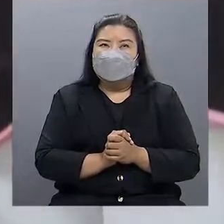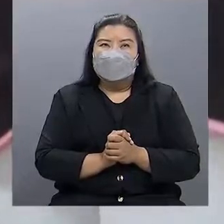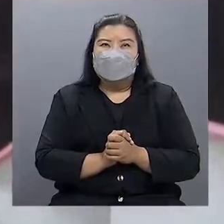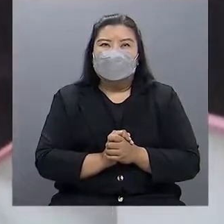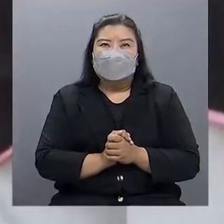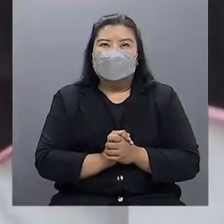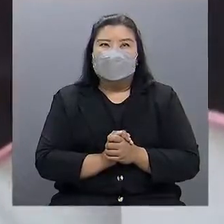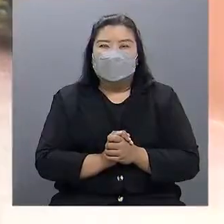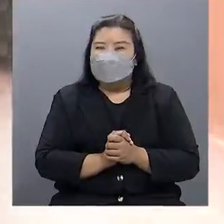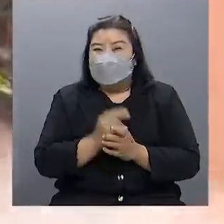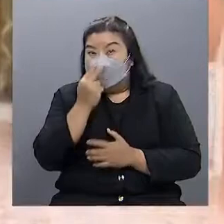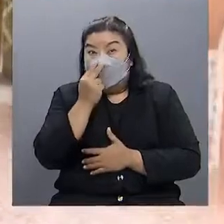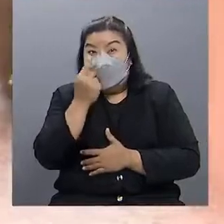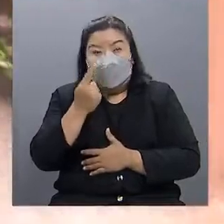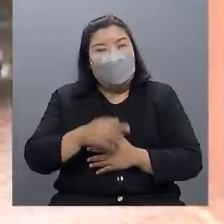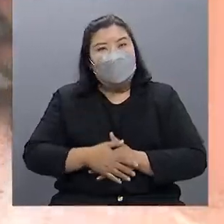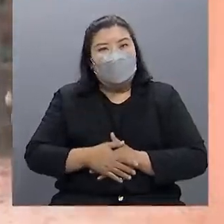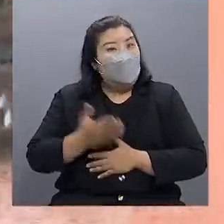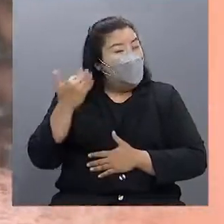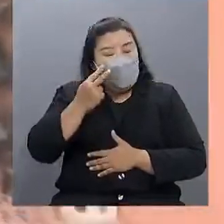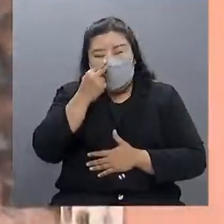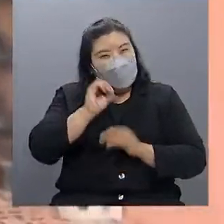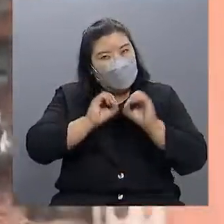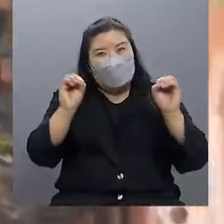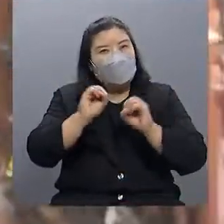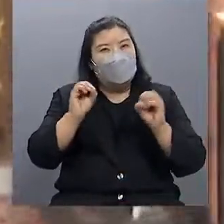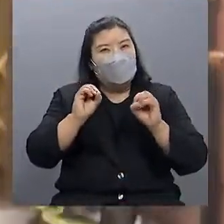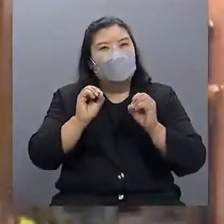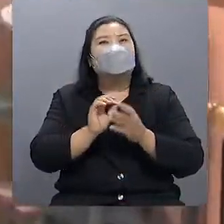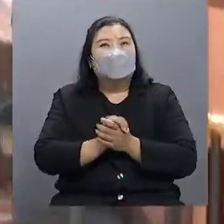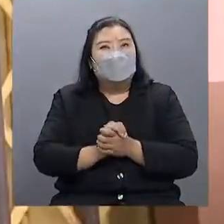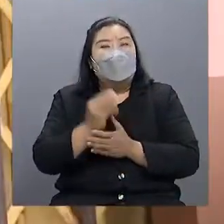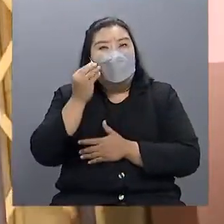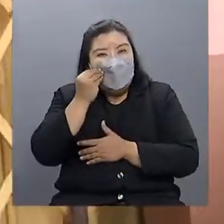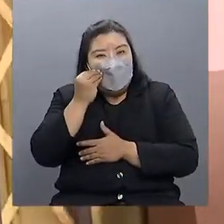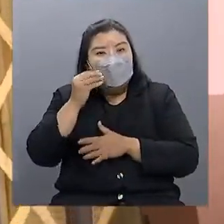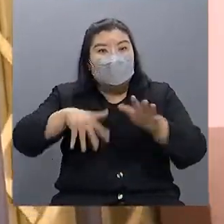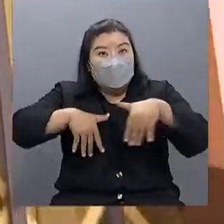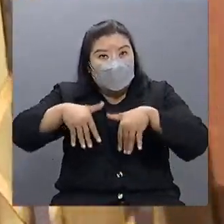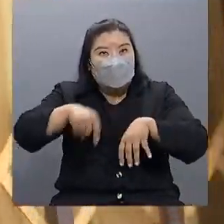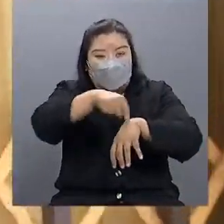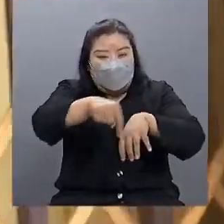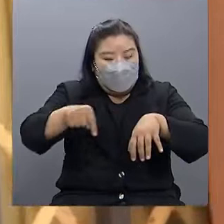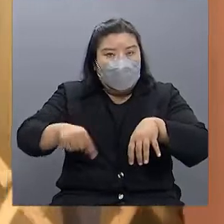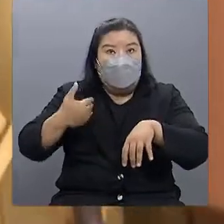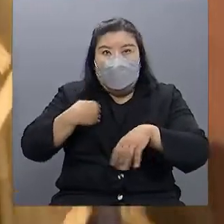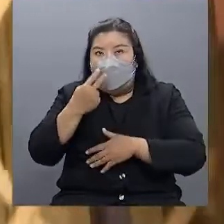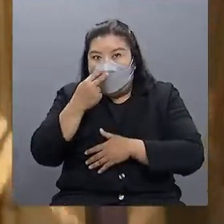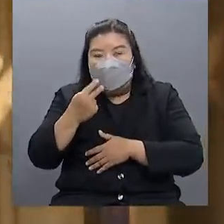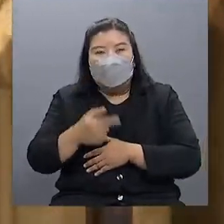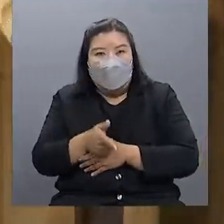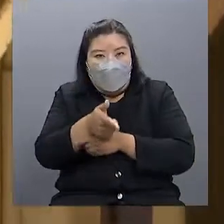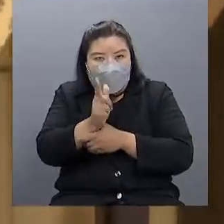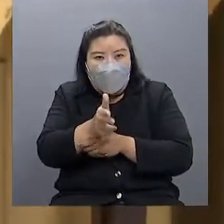หตุการณ์แบบนี้ ขณะที่บริเวณบ้านเรือนของชาวบ้านหลายหลังมีร่องรอยกระสุนปืนยิงทะลุหลายจุดค่ะทั้งบริเวณประ